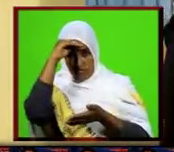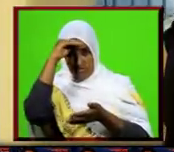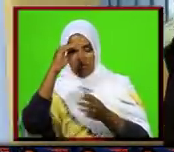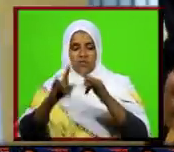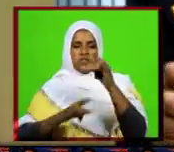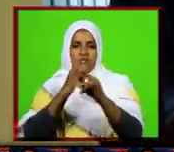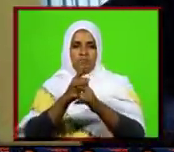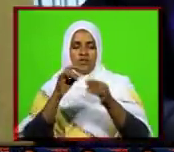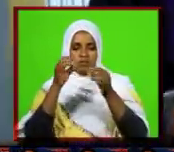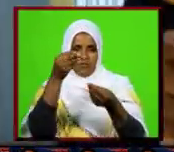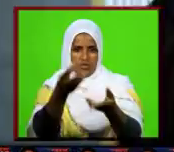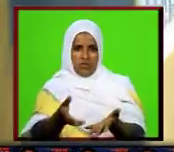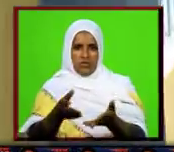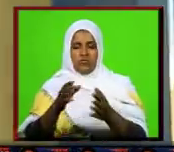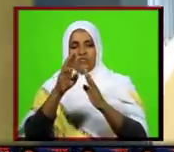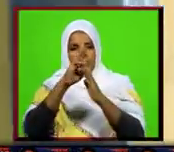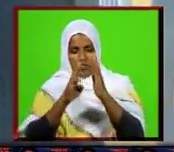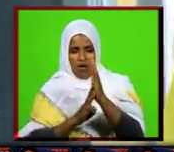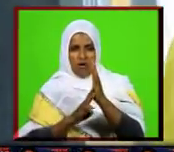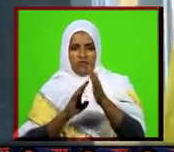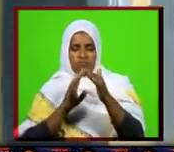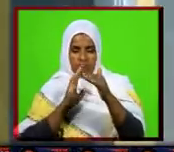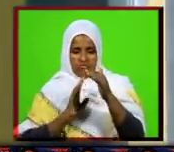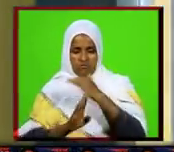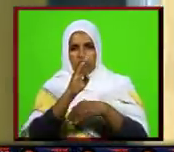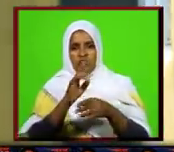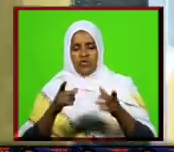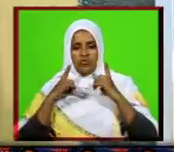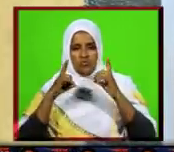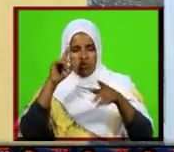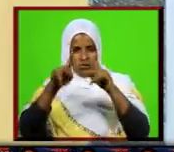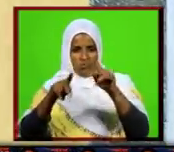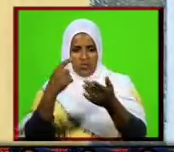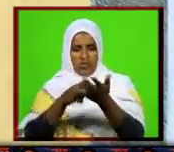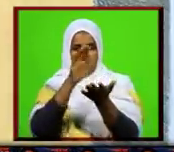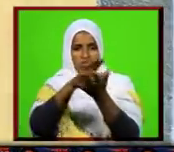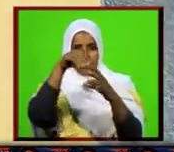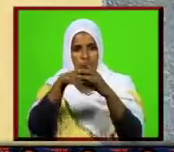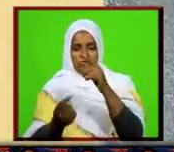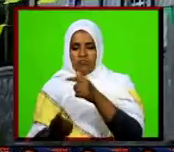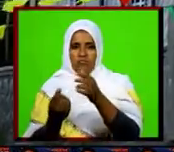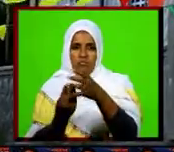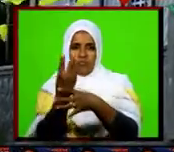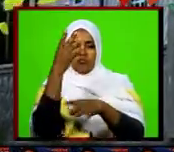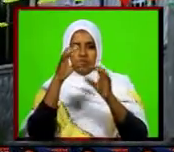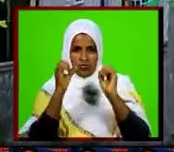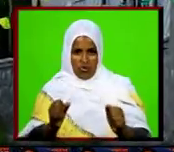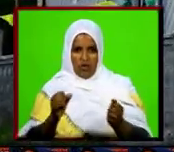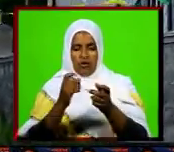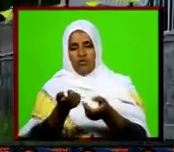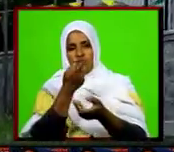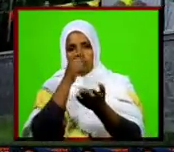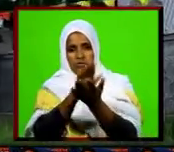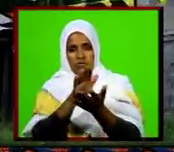ትምህርትን ለዘመናት በመስጠት በስነ ምግባር የታነጸ ትውልድ በዚሁ ትምህርት ቤት ውስጥ ማፍራት ተችሏል።